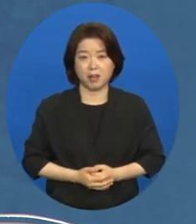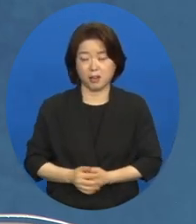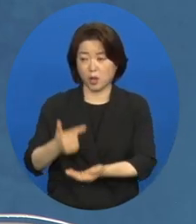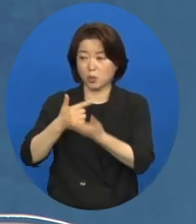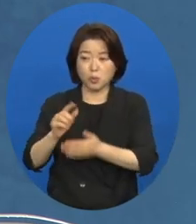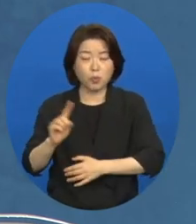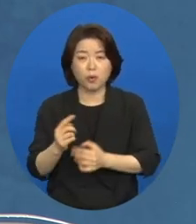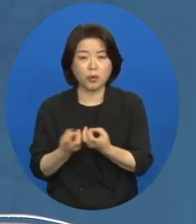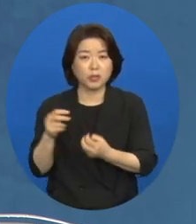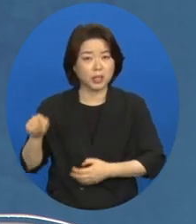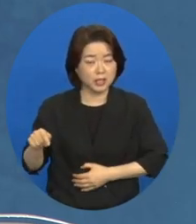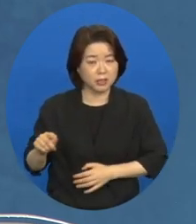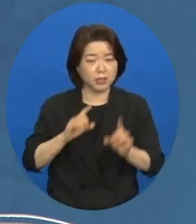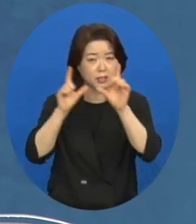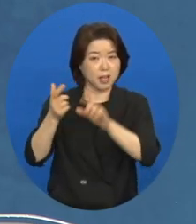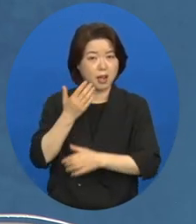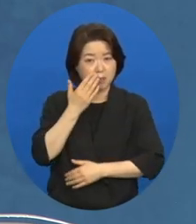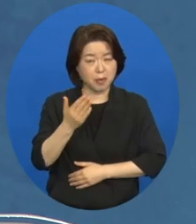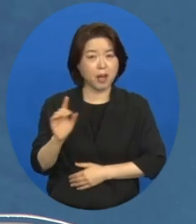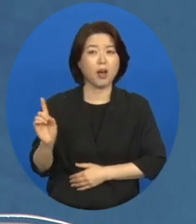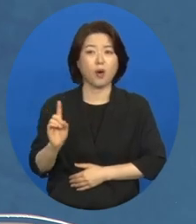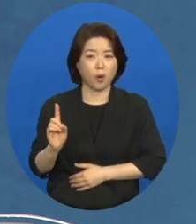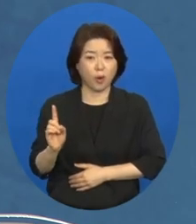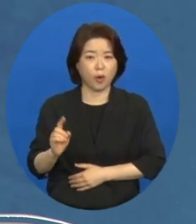어떻게 이렇게 그러면 살아갈 수 있었을까?